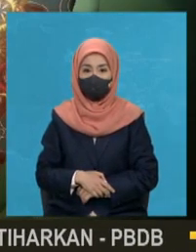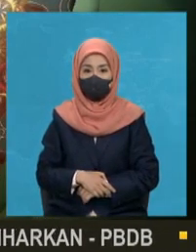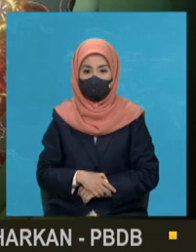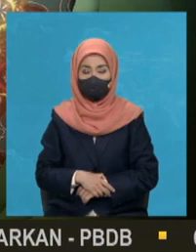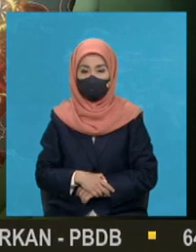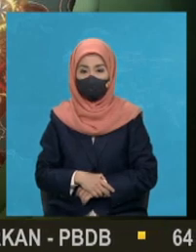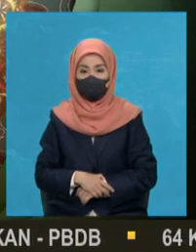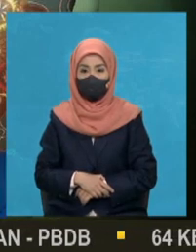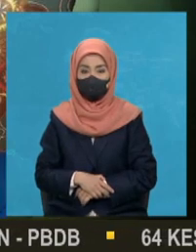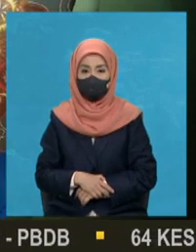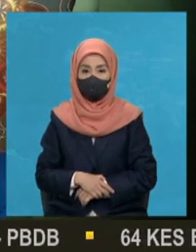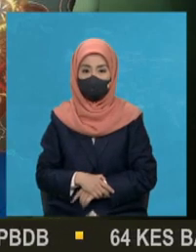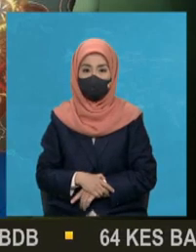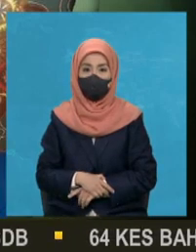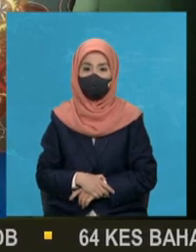di Minecraft